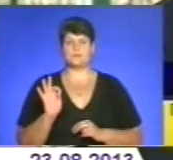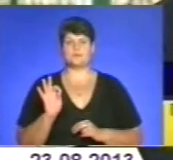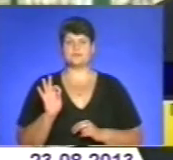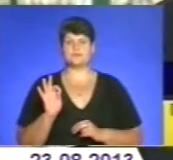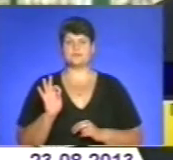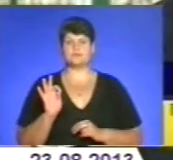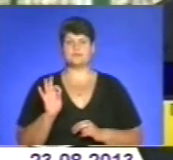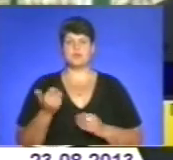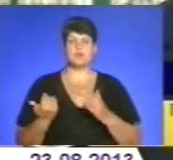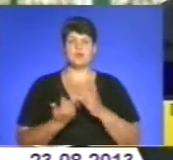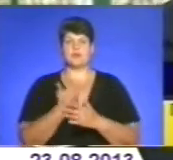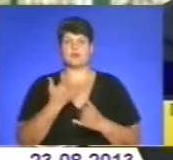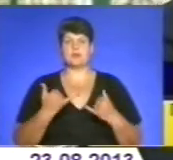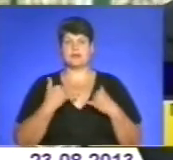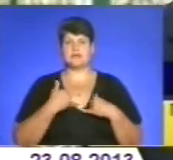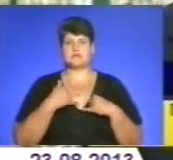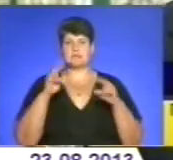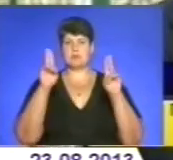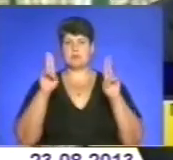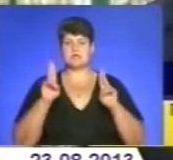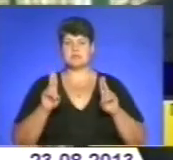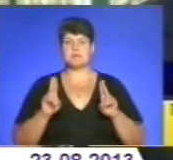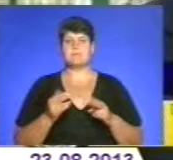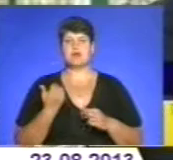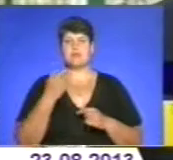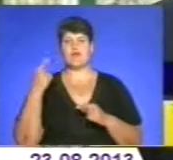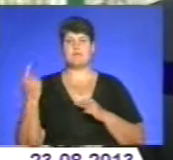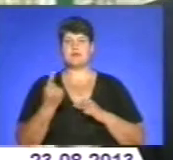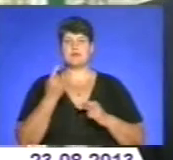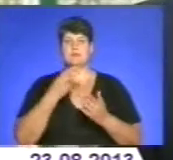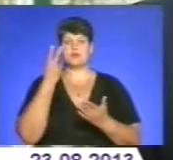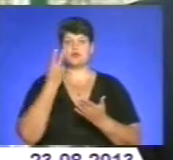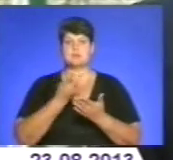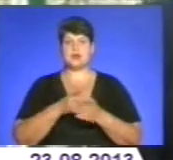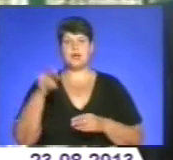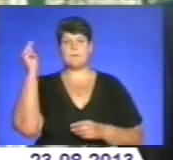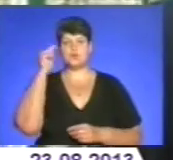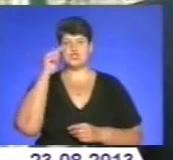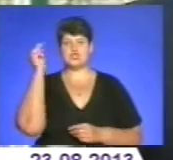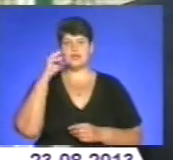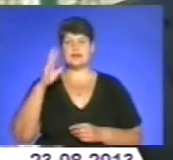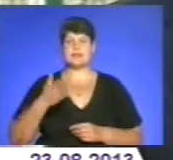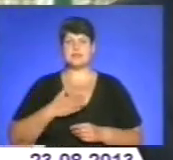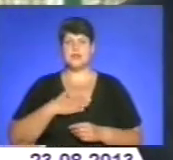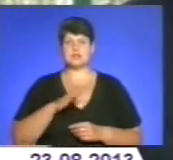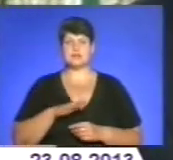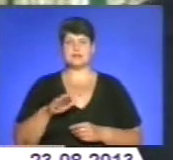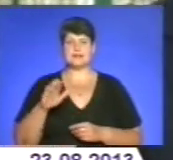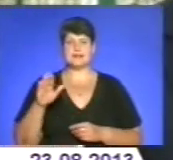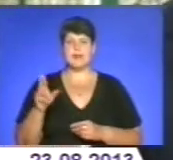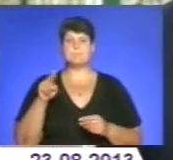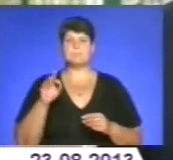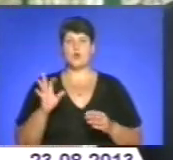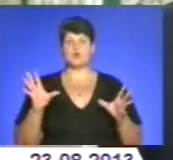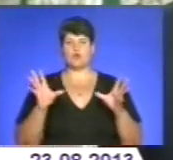достатньо новим для нас принципам. Вона вперше передбачає навчання наших дітей по